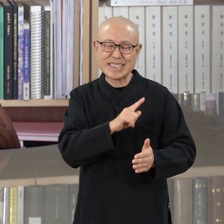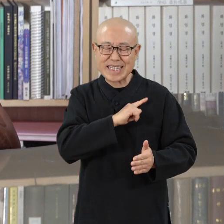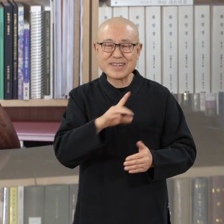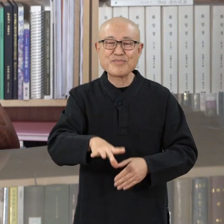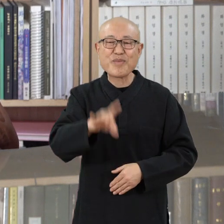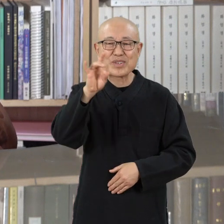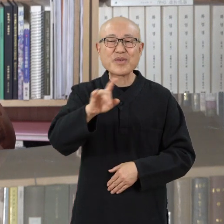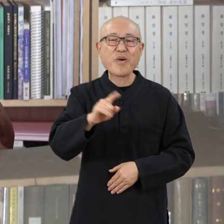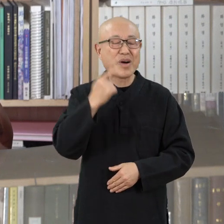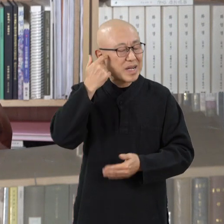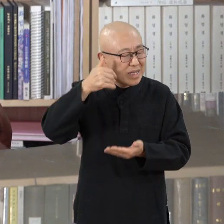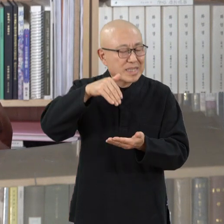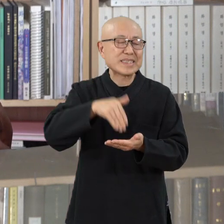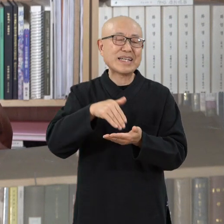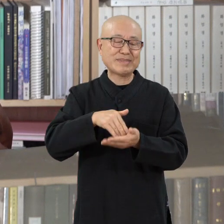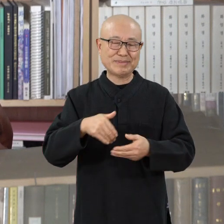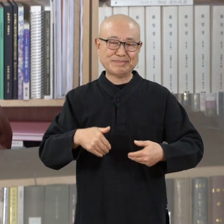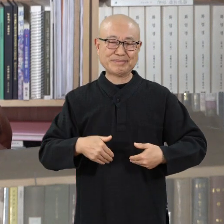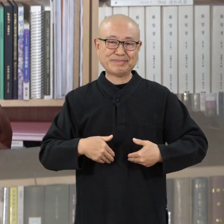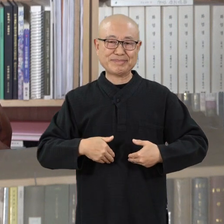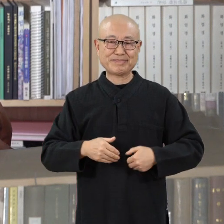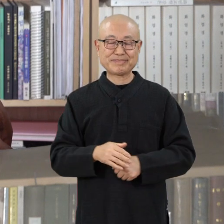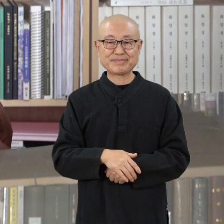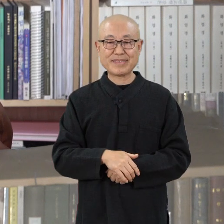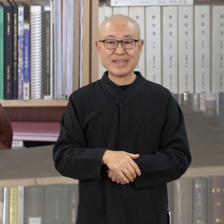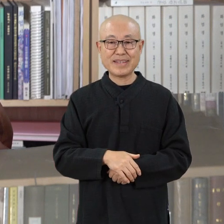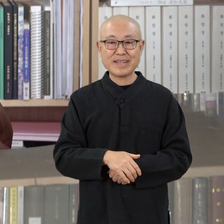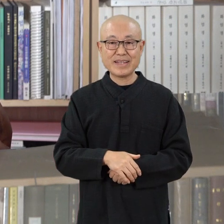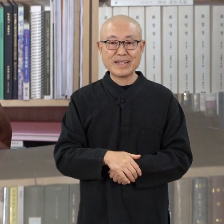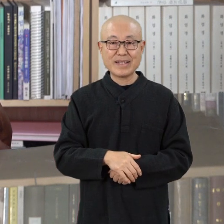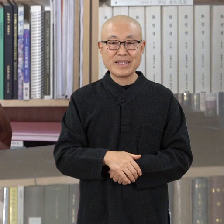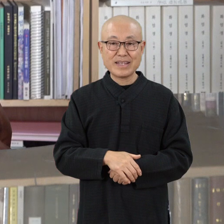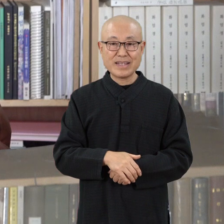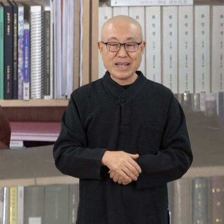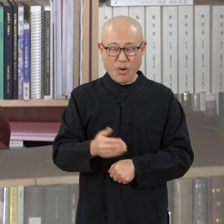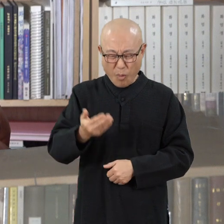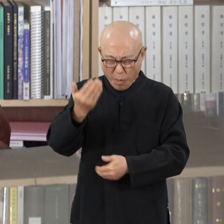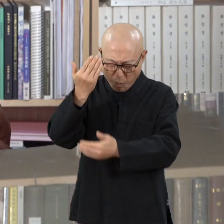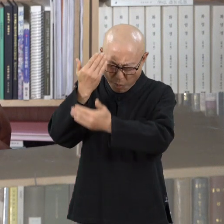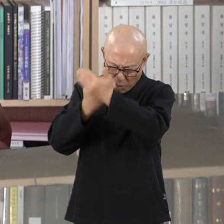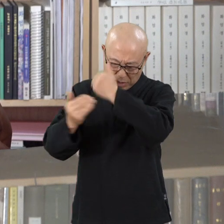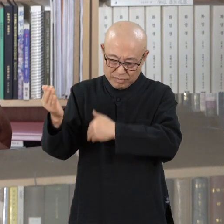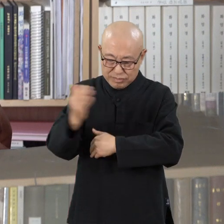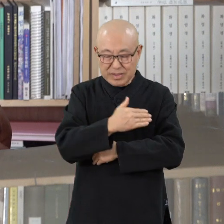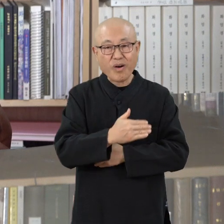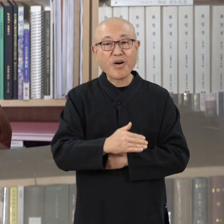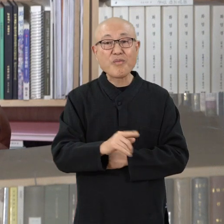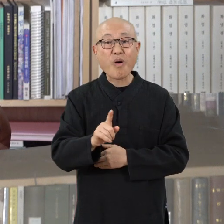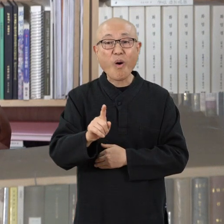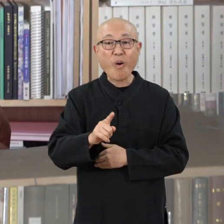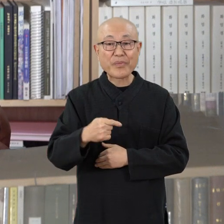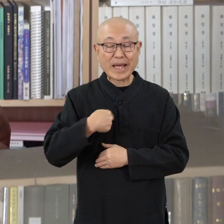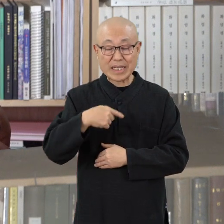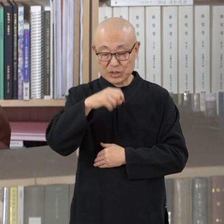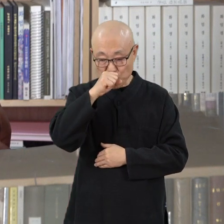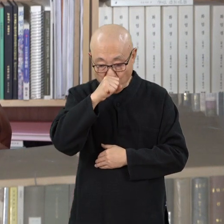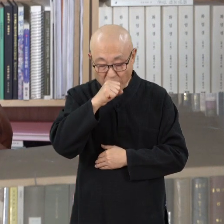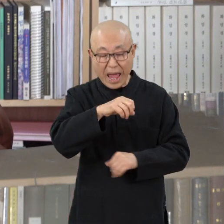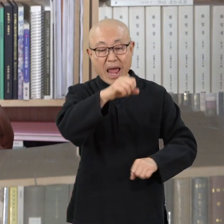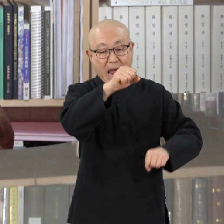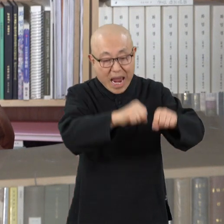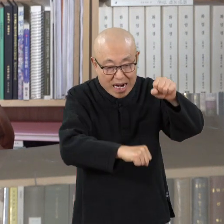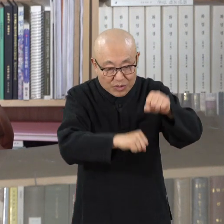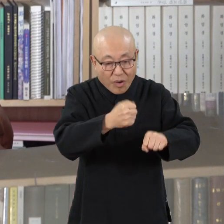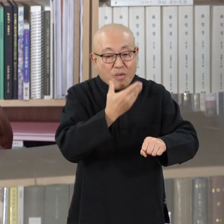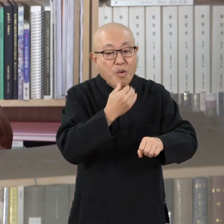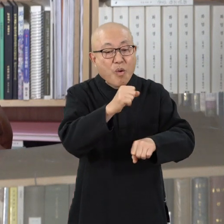게 참회 기도예요. 이것은 다생검내로 우리가 그 어떤 선행과